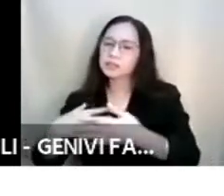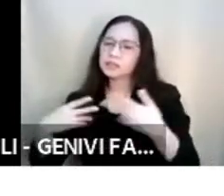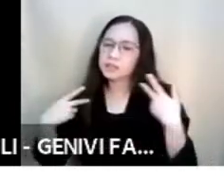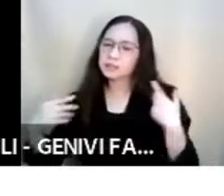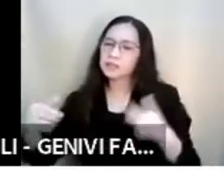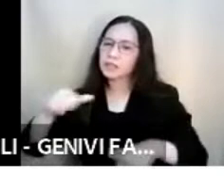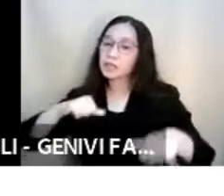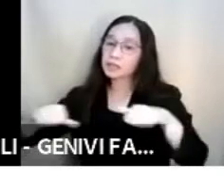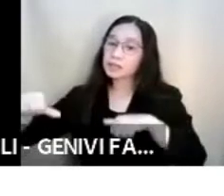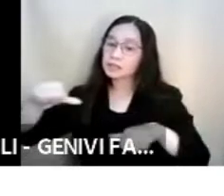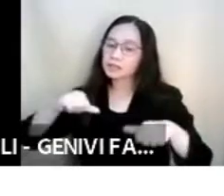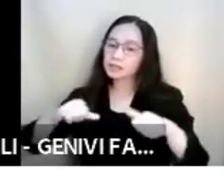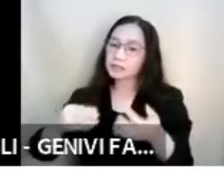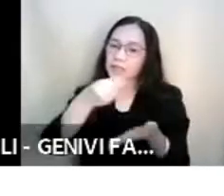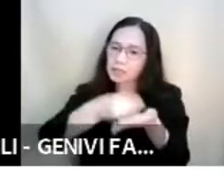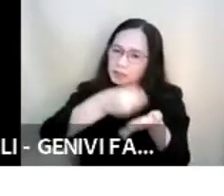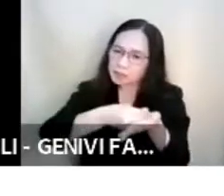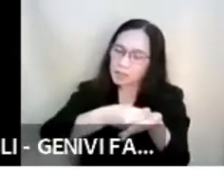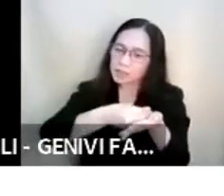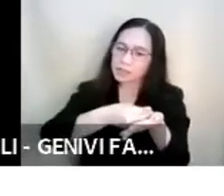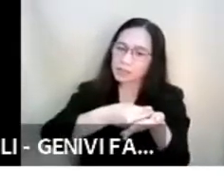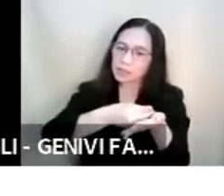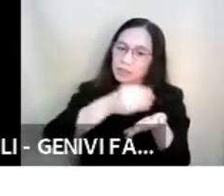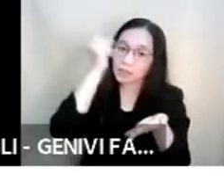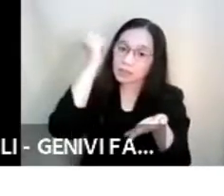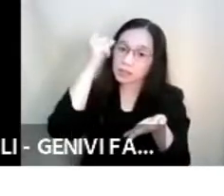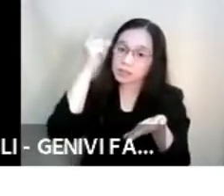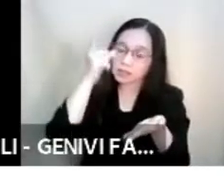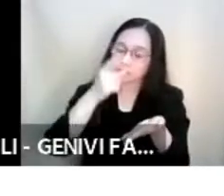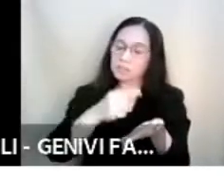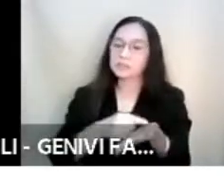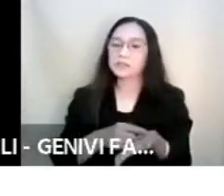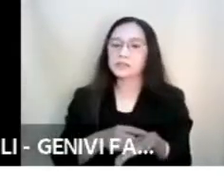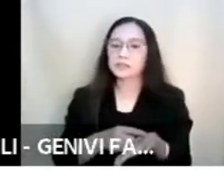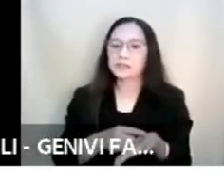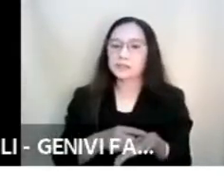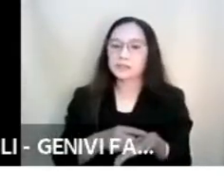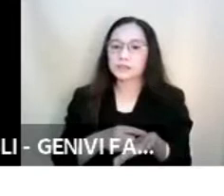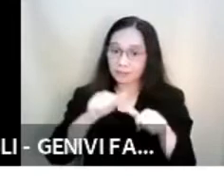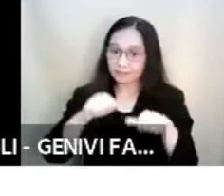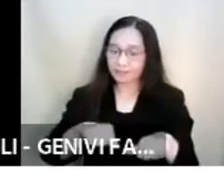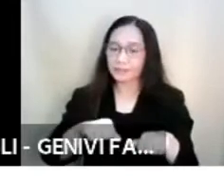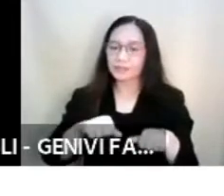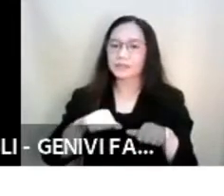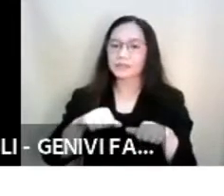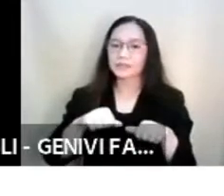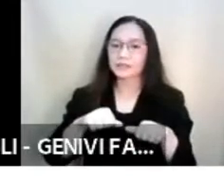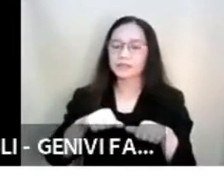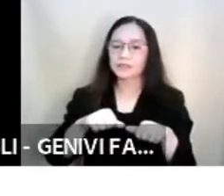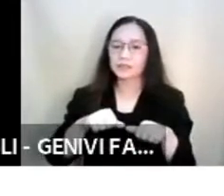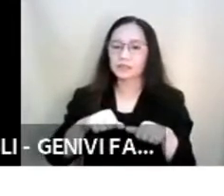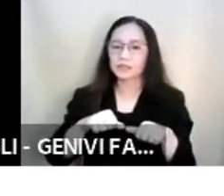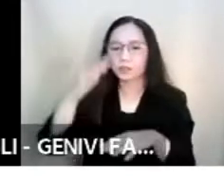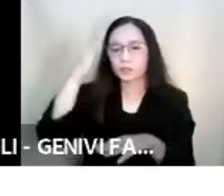activity and all that. No? Money recognition is very important. Kaya niya bang ma-determine